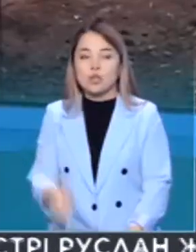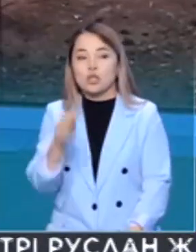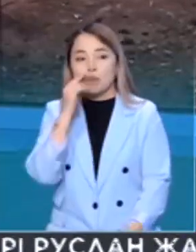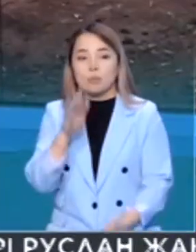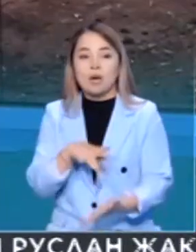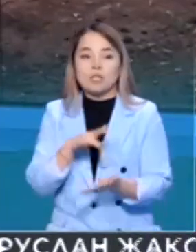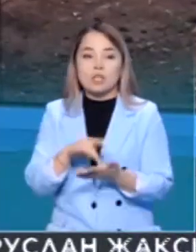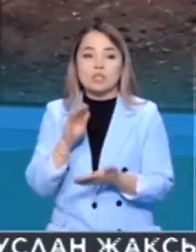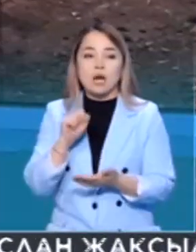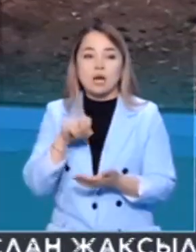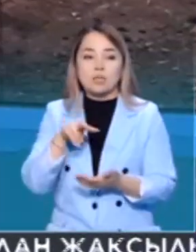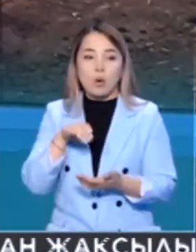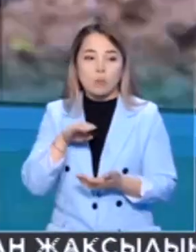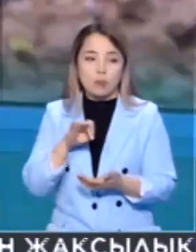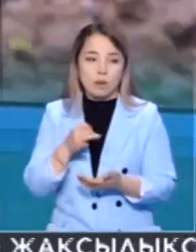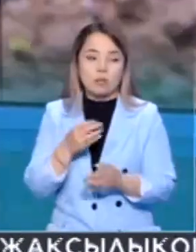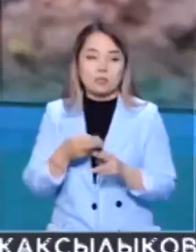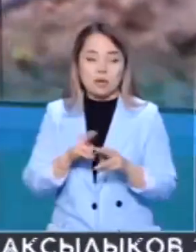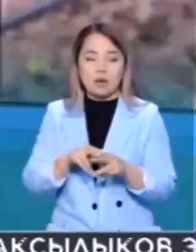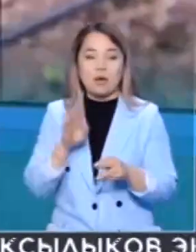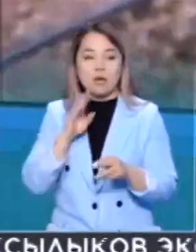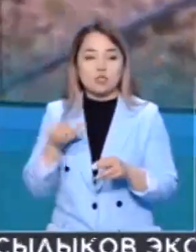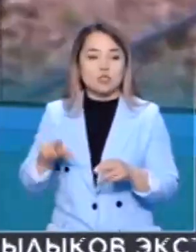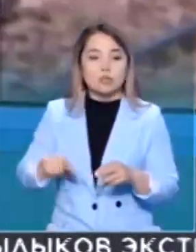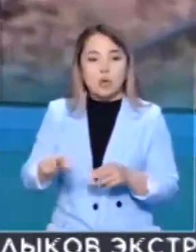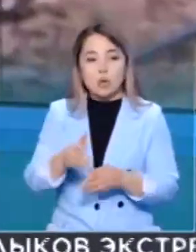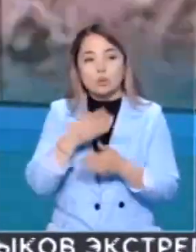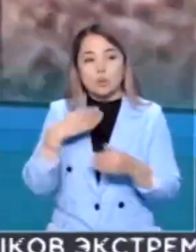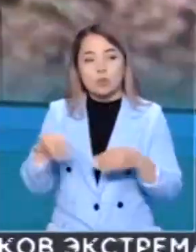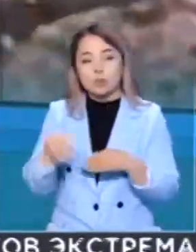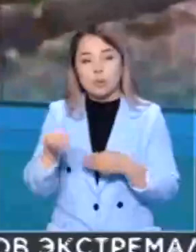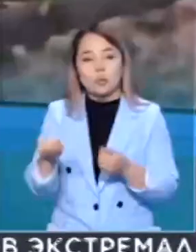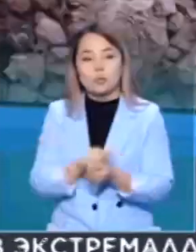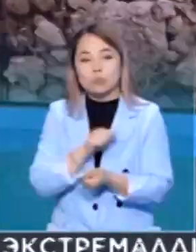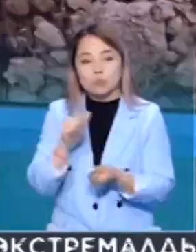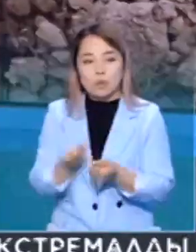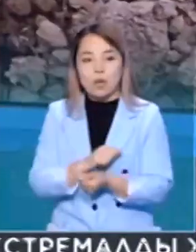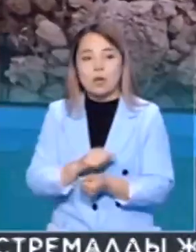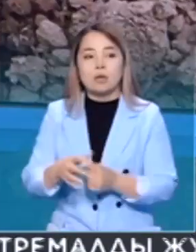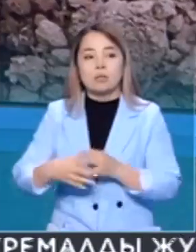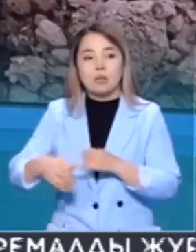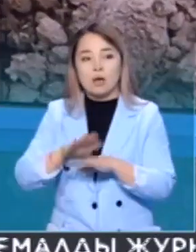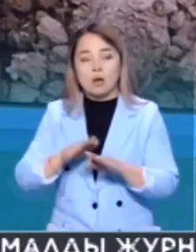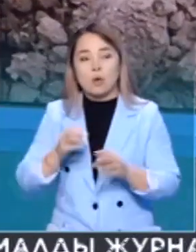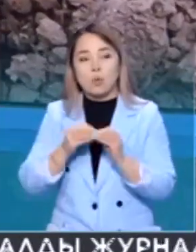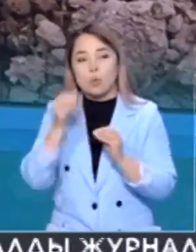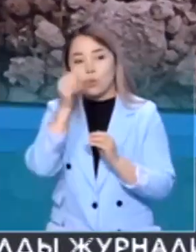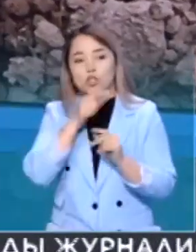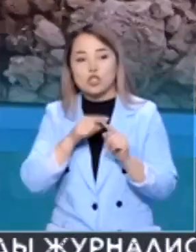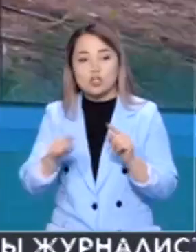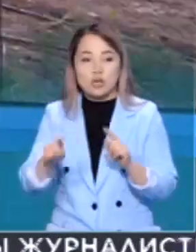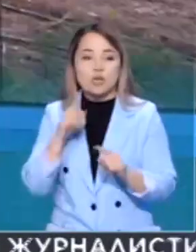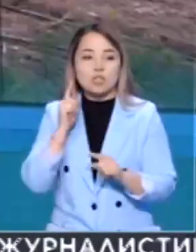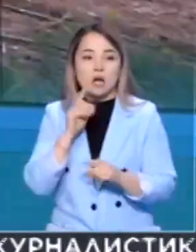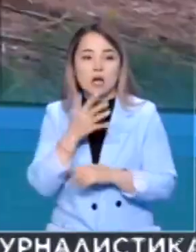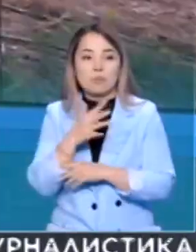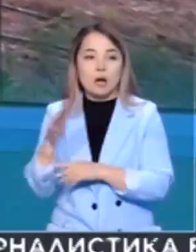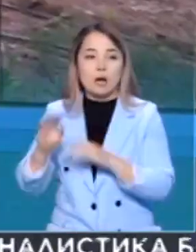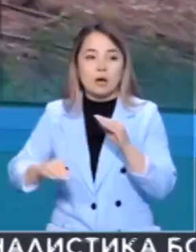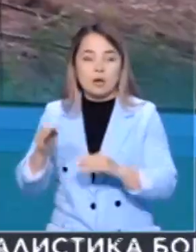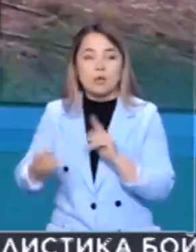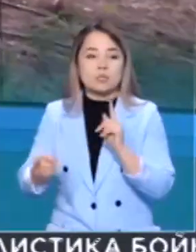Шымкенттік Жайлаубай Қалмырзаев ағын су бармайтын топырағы қонарсыз сары даланы 10 жылдың ішінде жасыл баққа